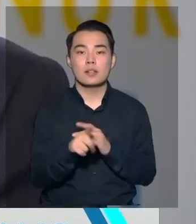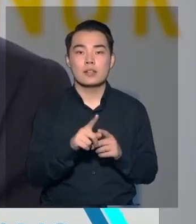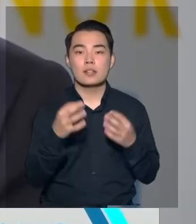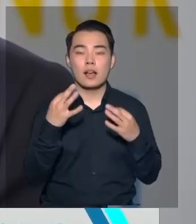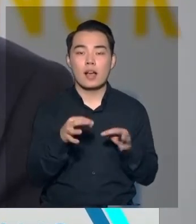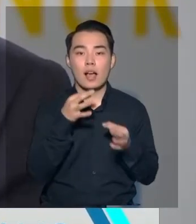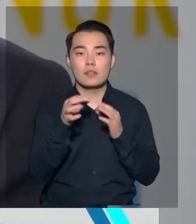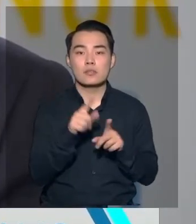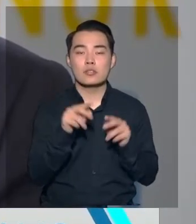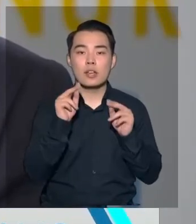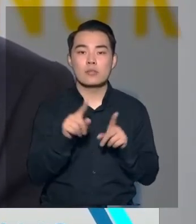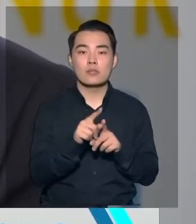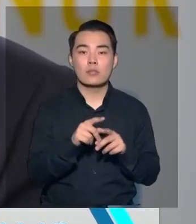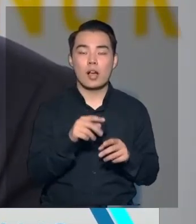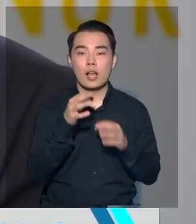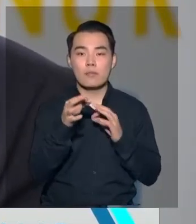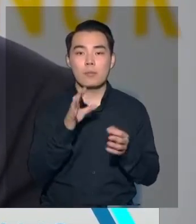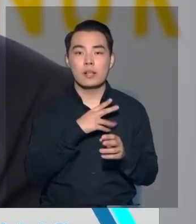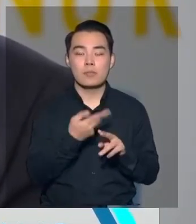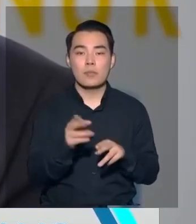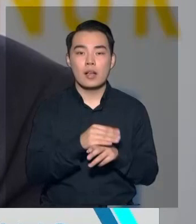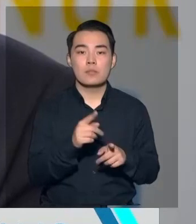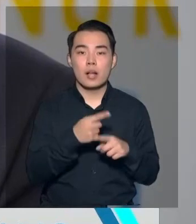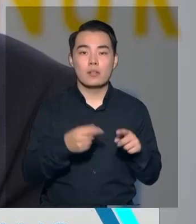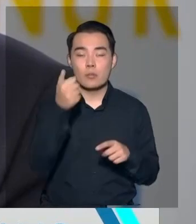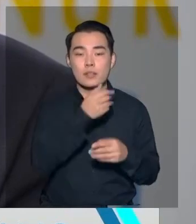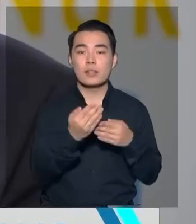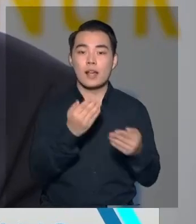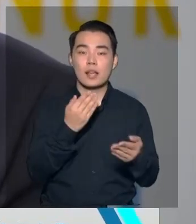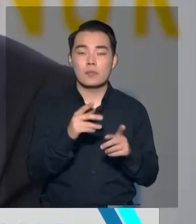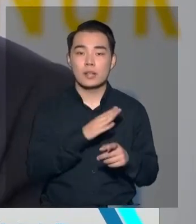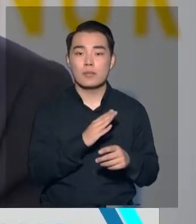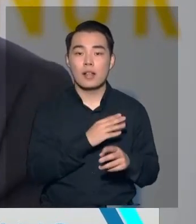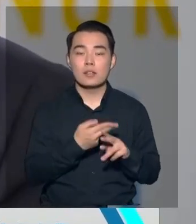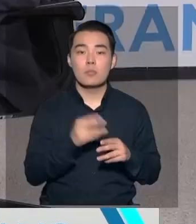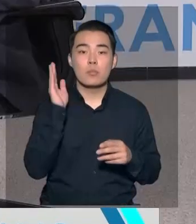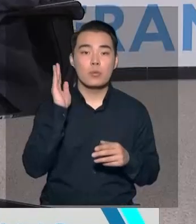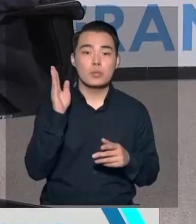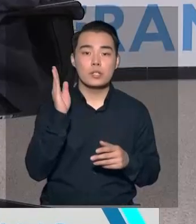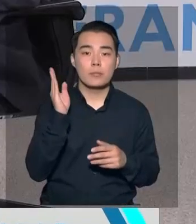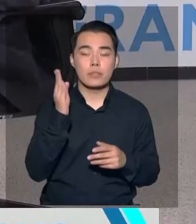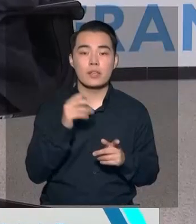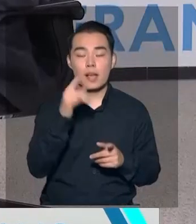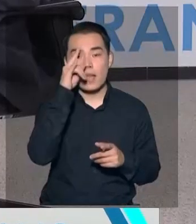ашылуында ашық анық айтқан болатын. Біздер осыдан жарты жыл бұрын. Біздер алдағы уақыттың ішінде Қазақстандағы